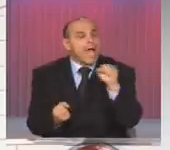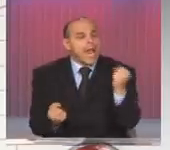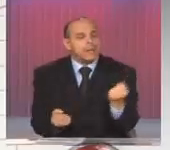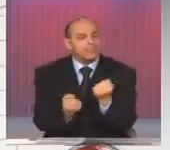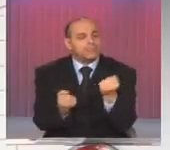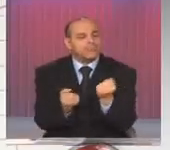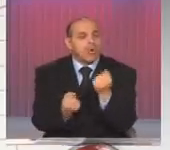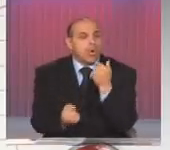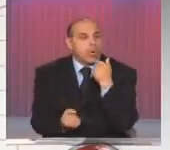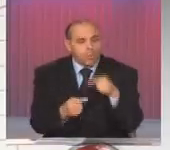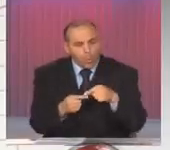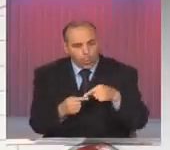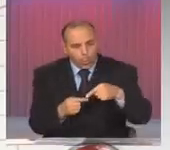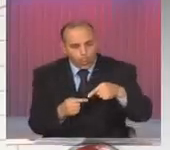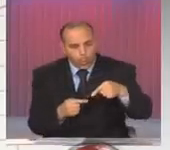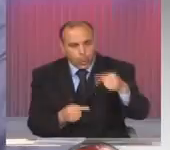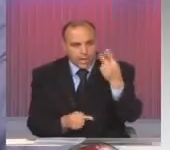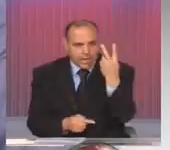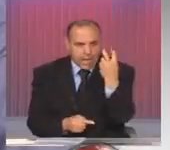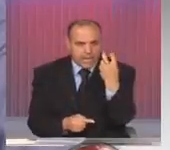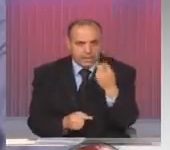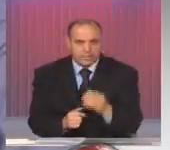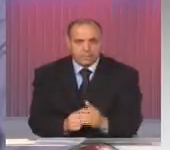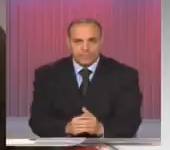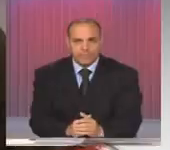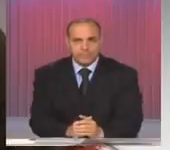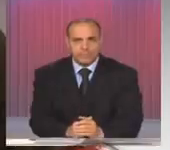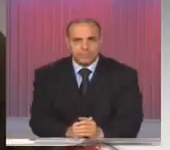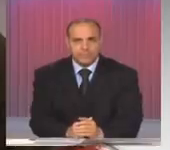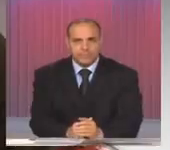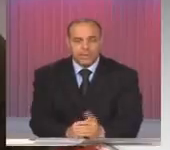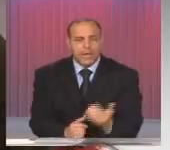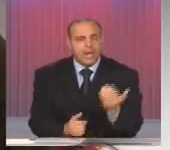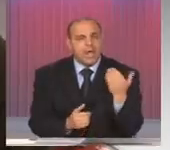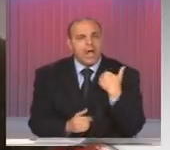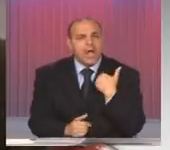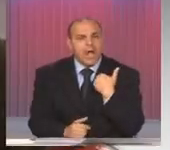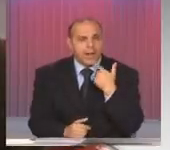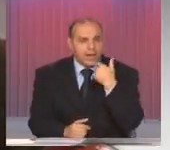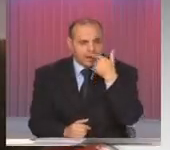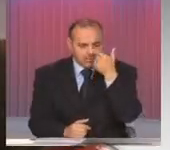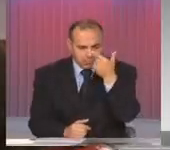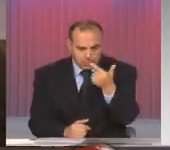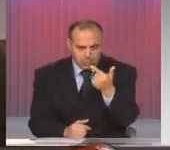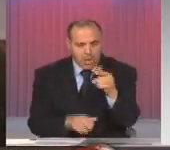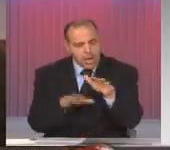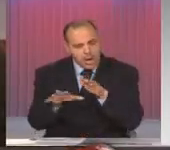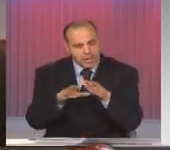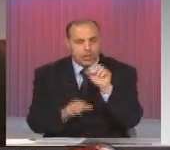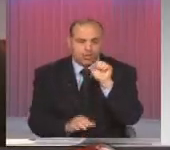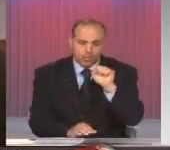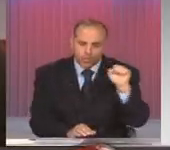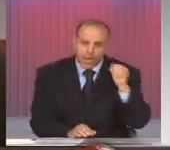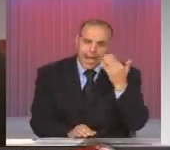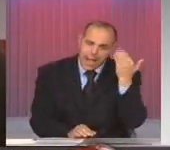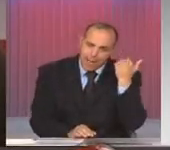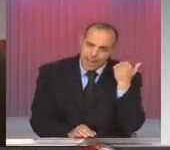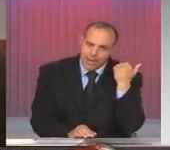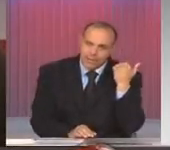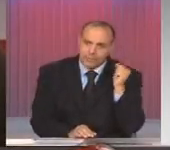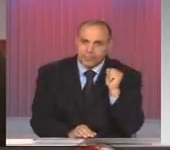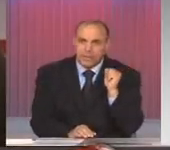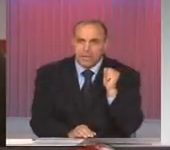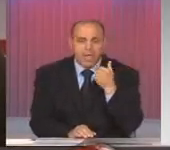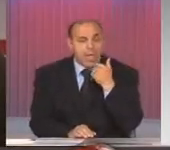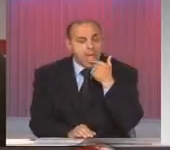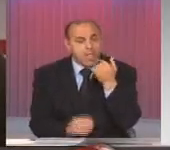الذي سيمتد على يومين. غدا هنالك التقاء لمختلف الحركات الاجتماعية اللي قاعدة تناضل،